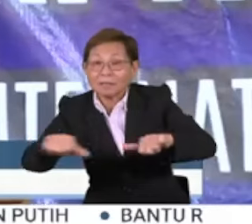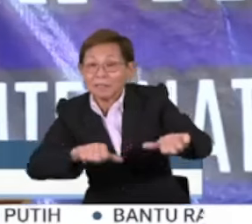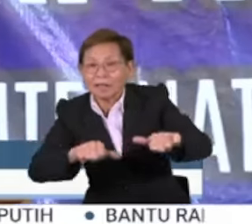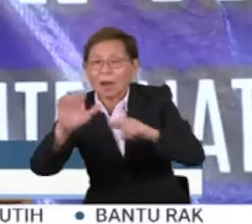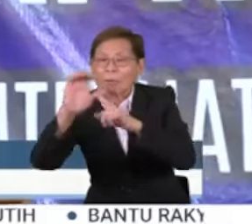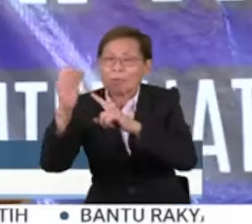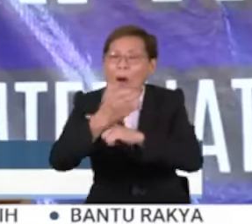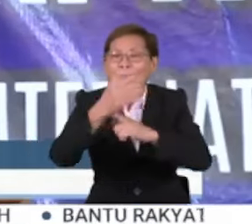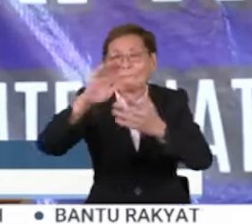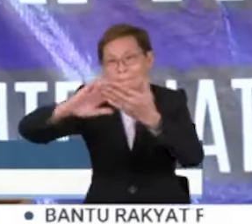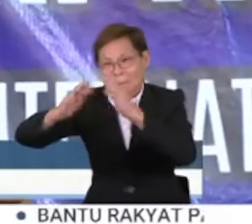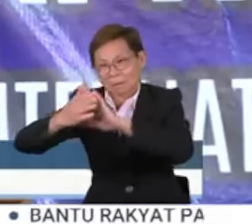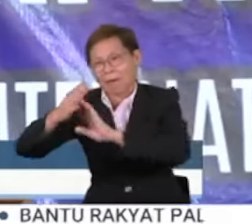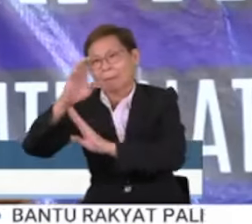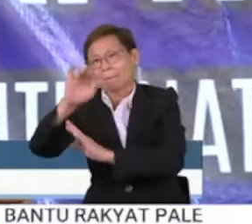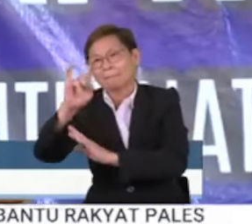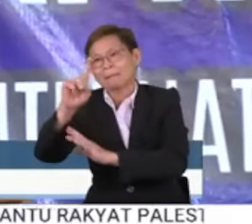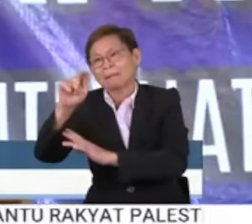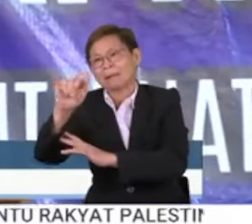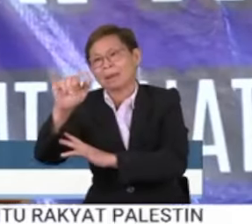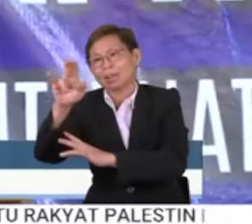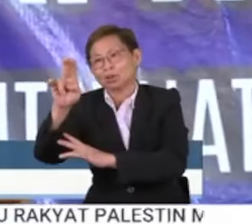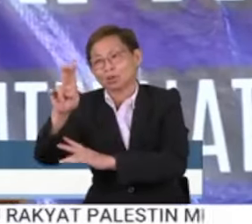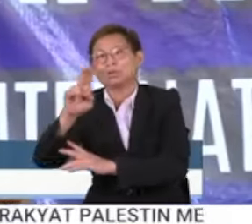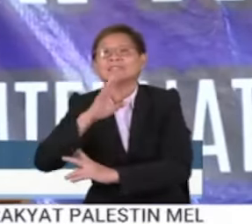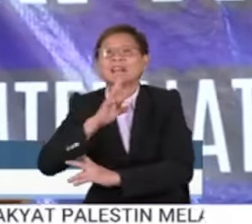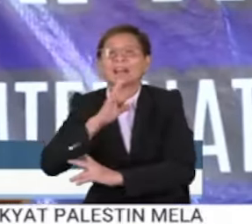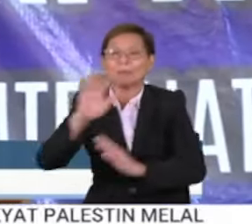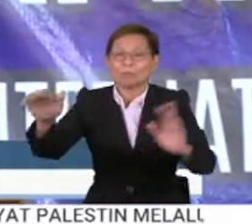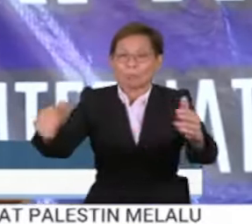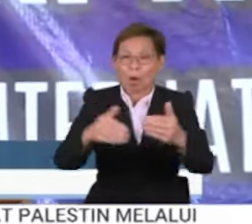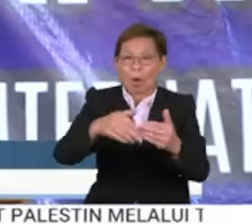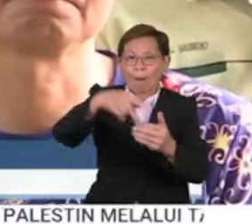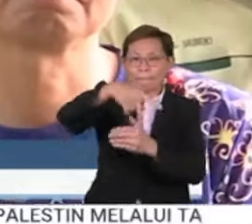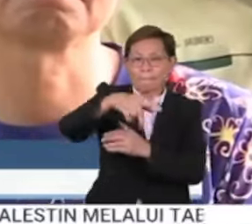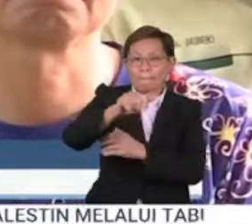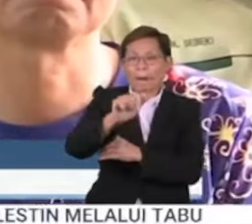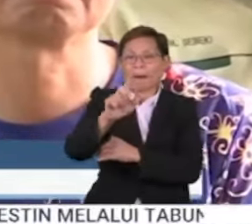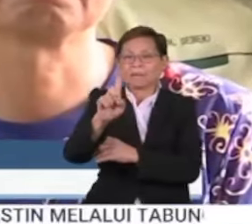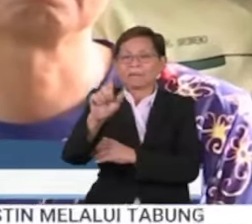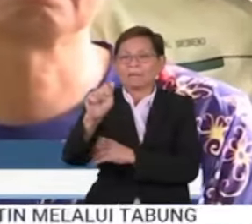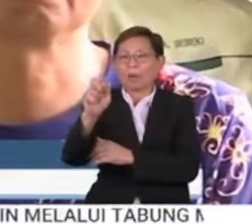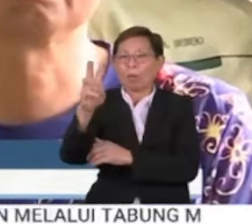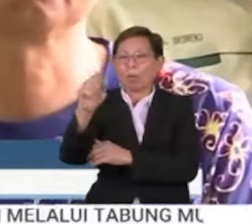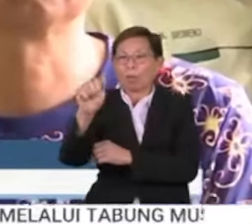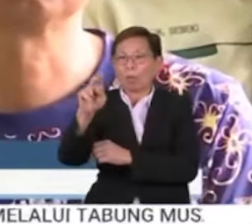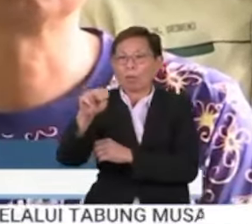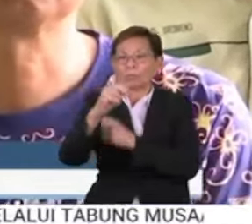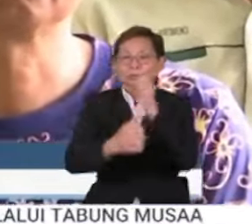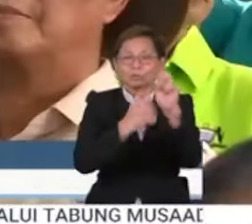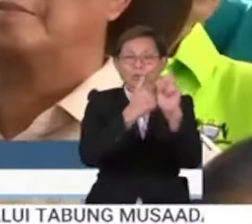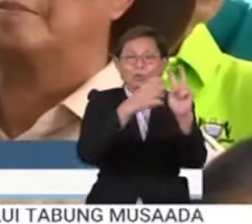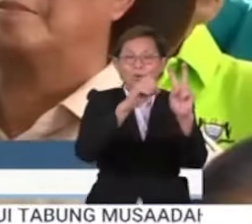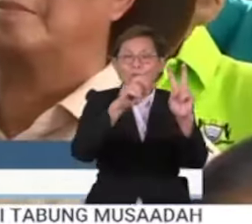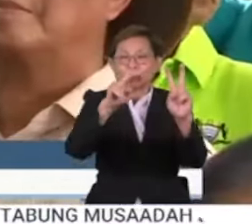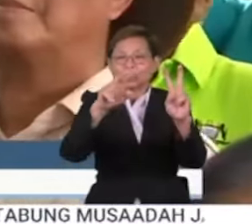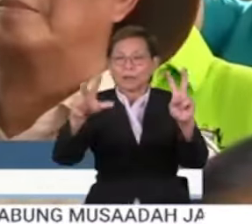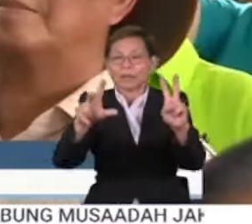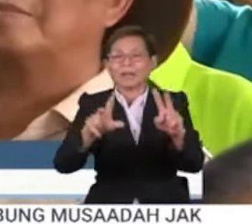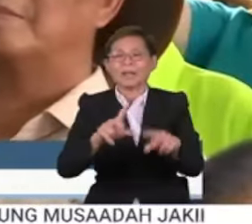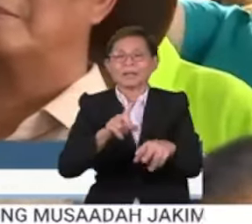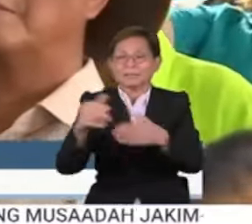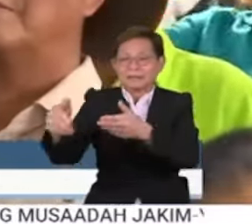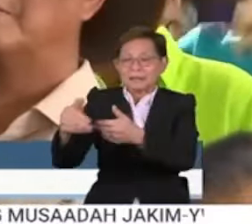berkaitan kebudayaan masyarakat Bidayuh. Beliau memberitahu demikian pada penutupan Padawan Rough Safari 2023 di Kampung Gede Siburan